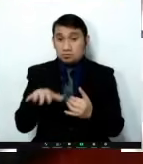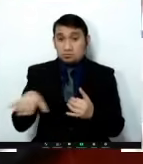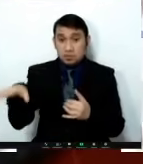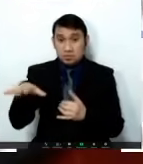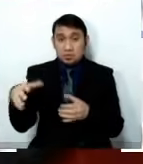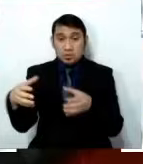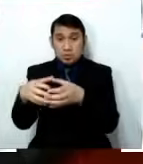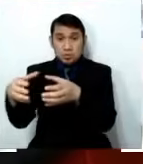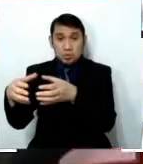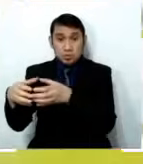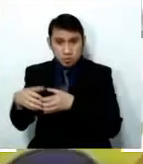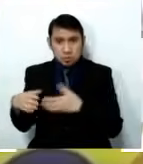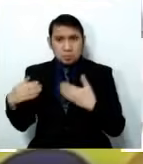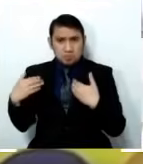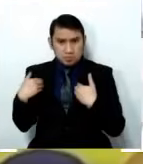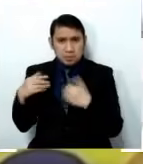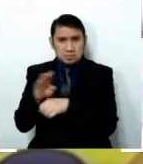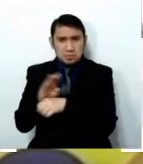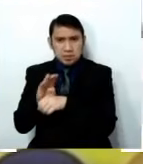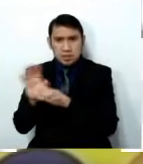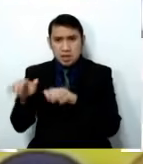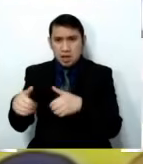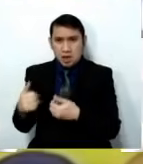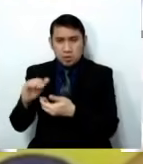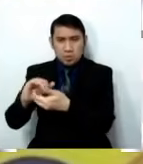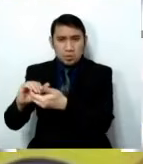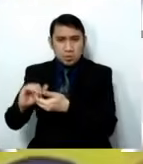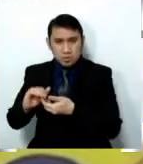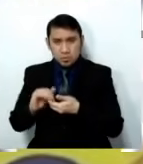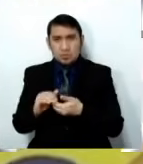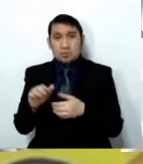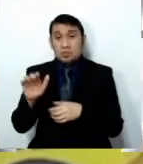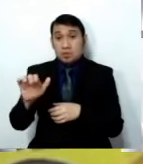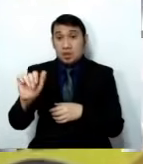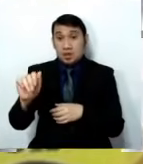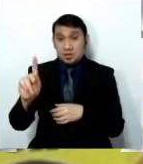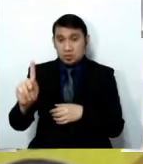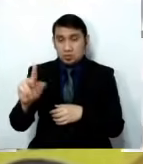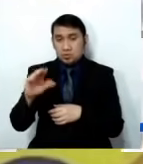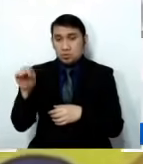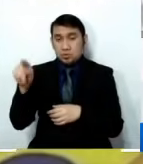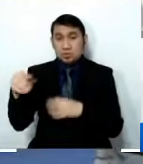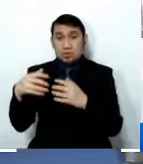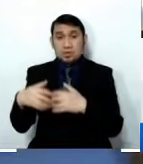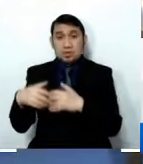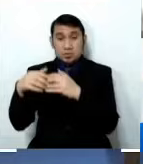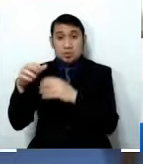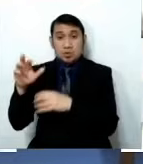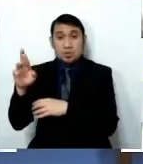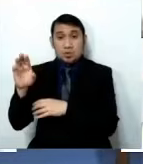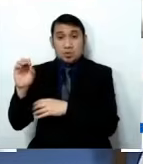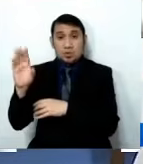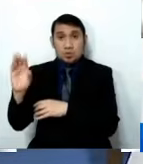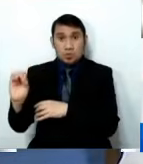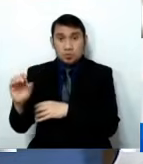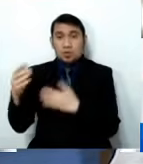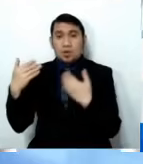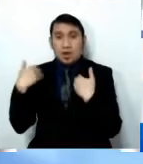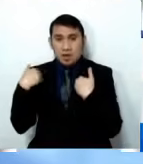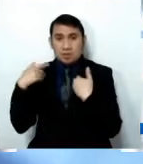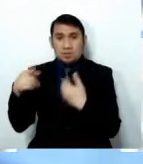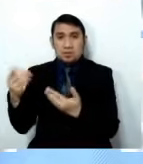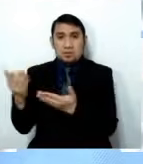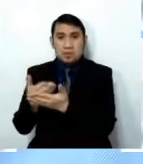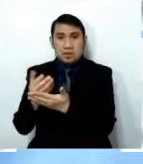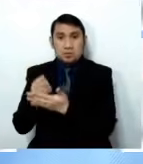at pakikipag-alyansa. Ang Aksyon Demokratiko, partidong itinatag ni dating Senador Raul Roco, magkakaroon ng bagong miyembro,